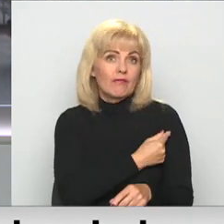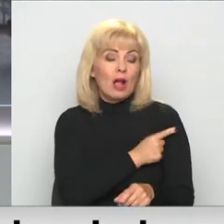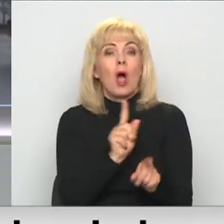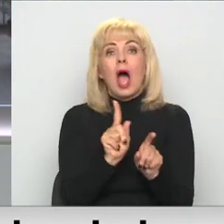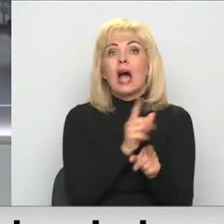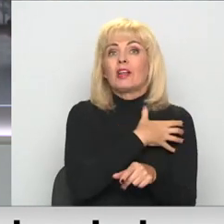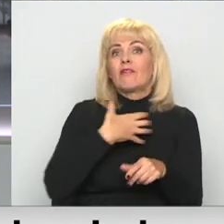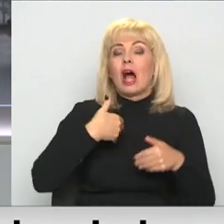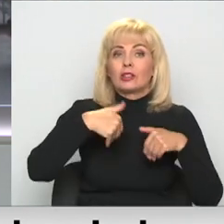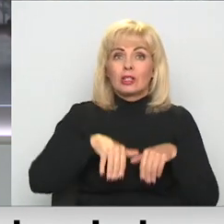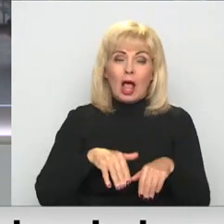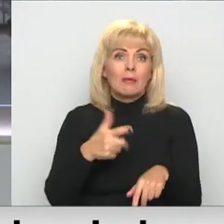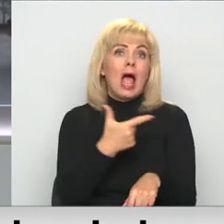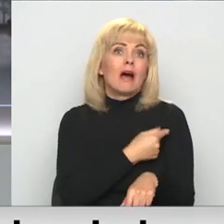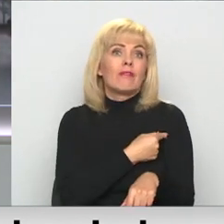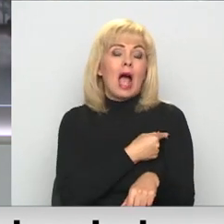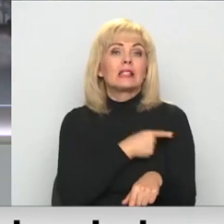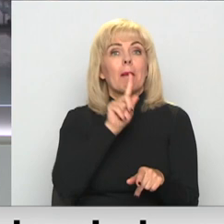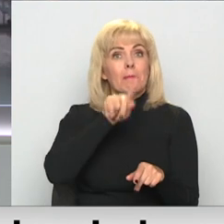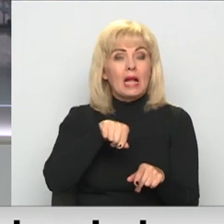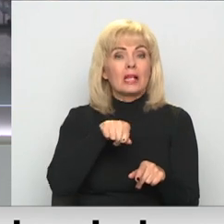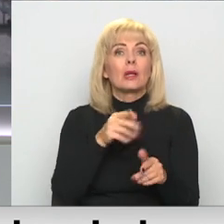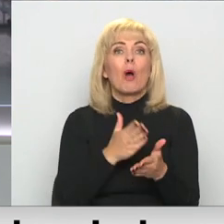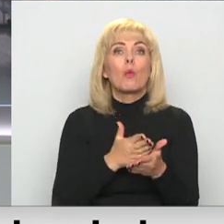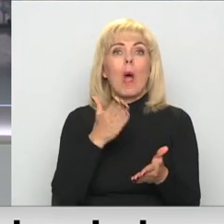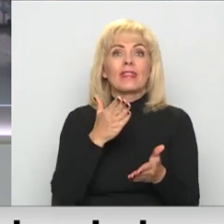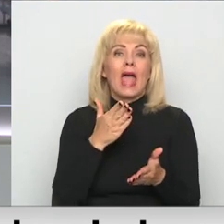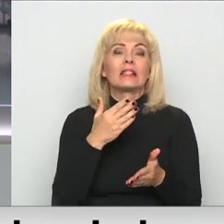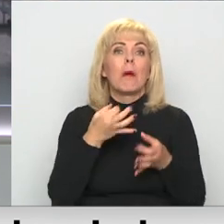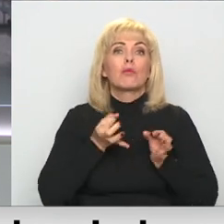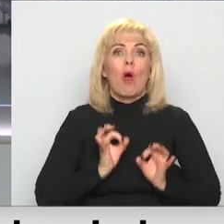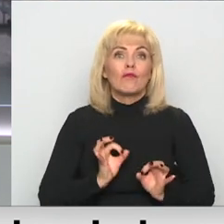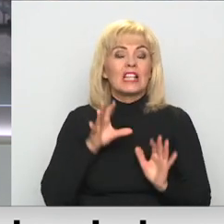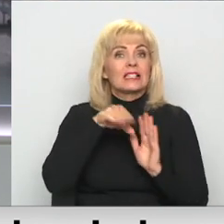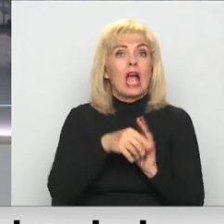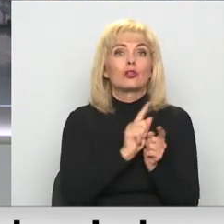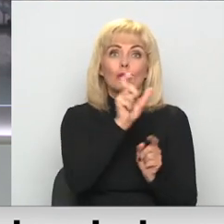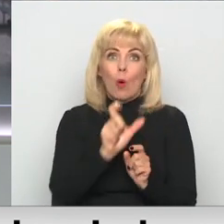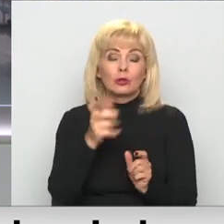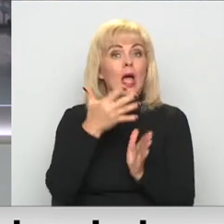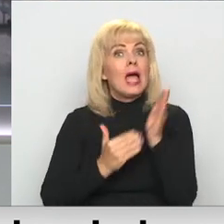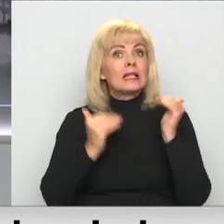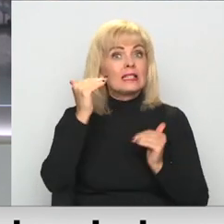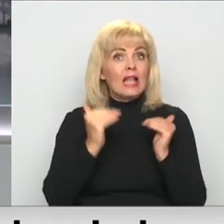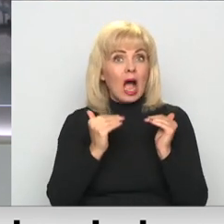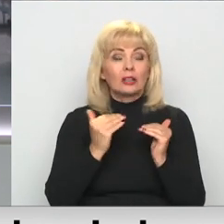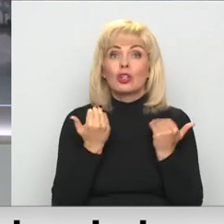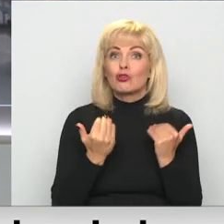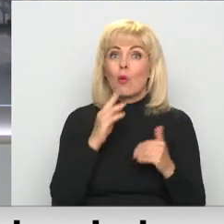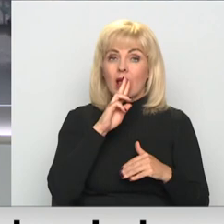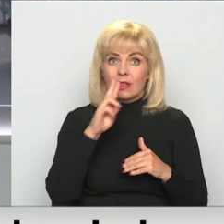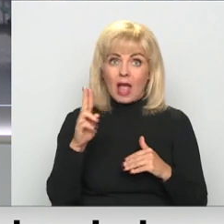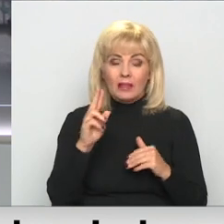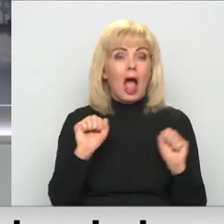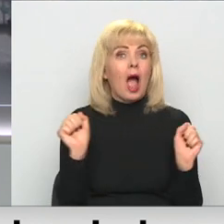par vakcinācijas prasību noteiktām profesijām, tajā skaitā skolotājiem. Statistika liecina, ka šonedēļ vakcinācijas temps